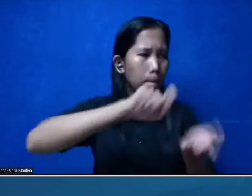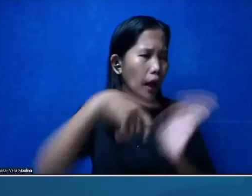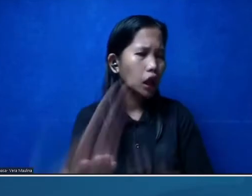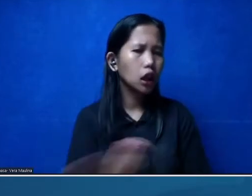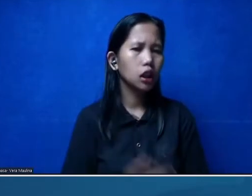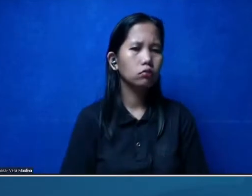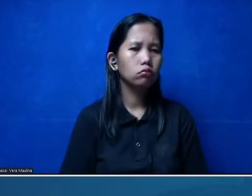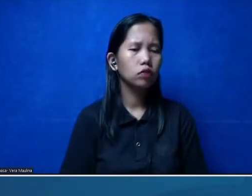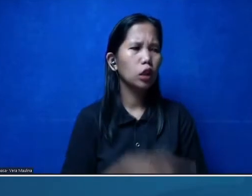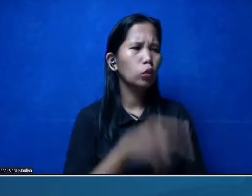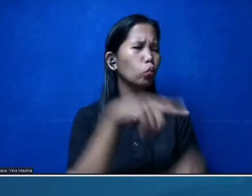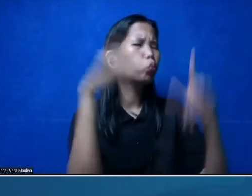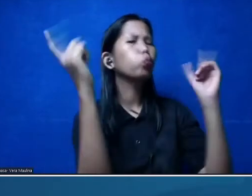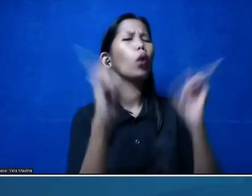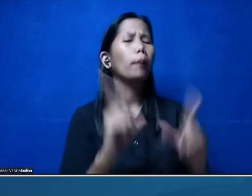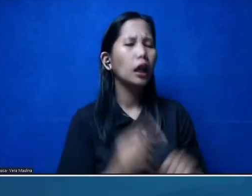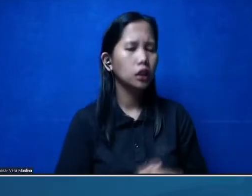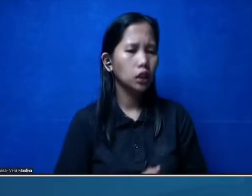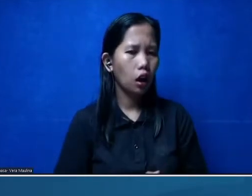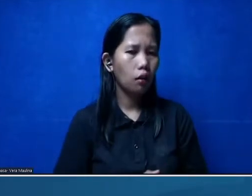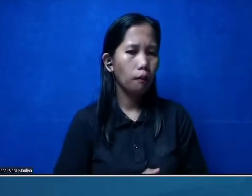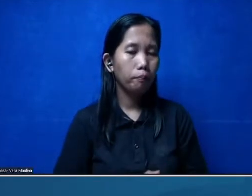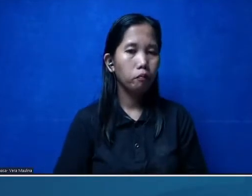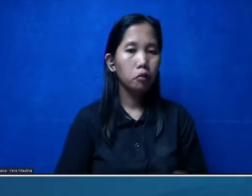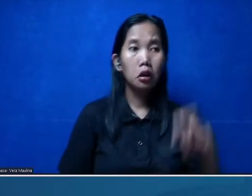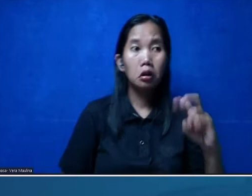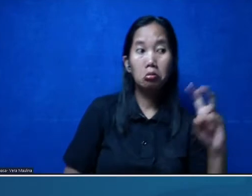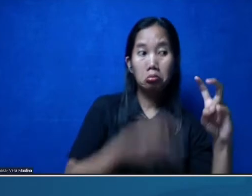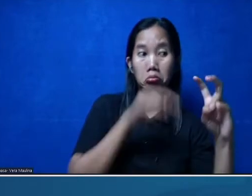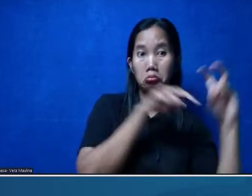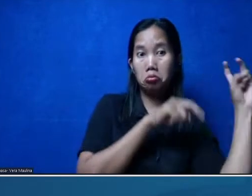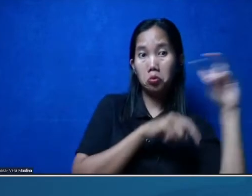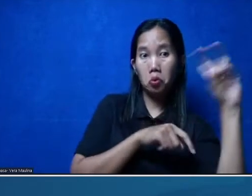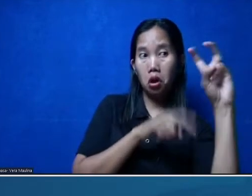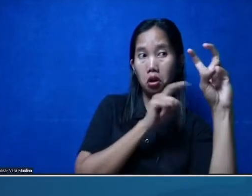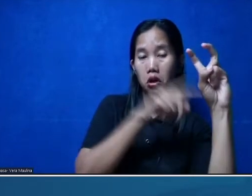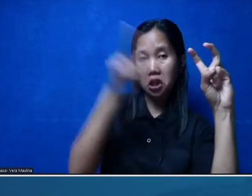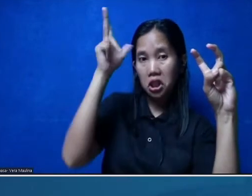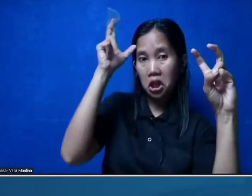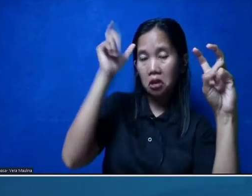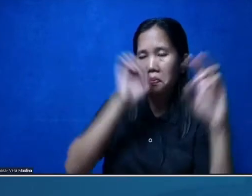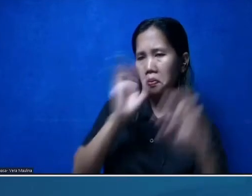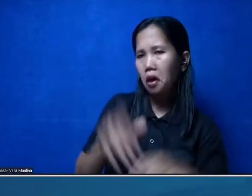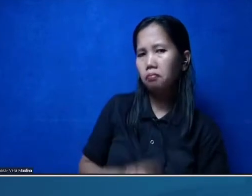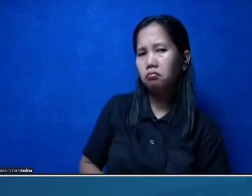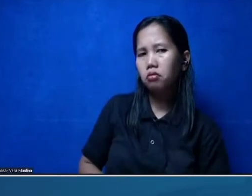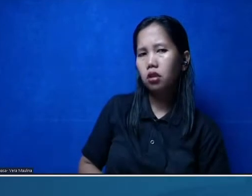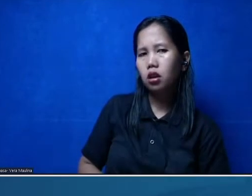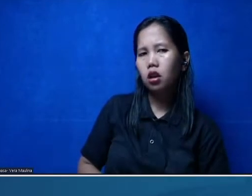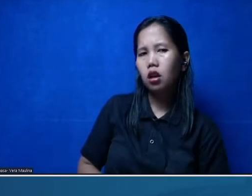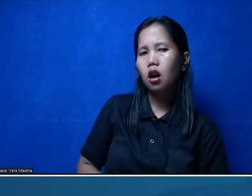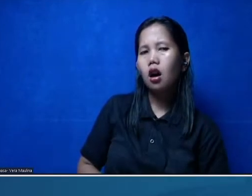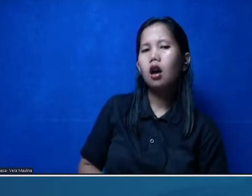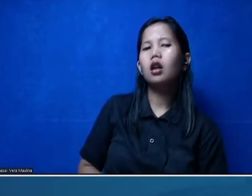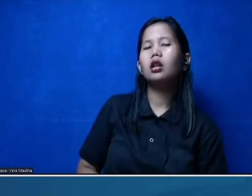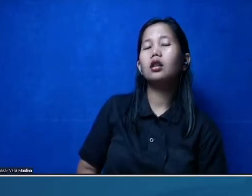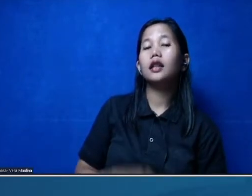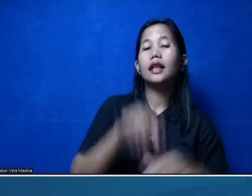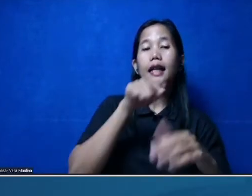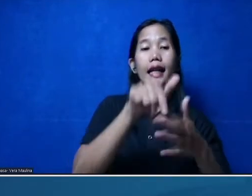dikatakan dalam kejadian 3 4 dan 5 tetapi ular itu berkata kepada perempuan itu